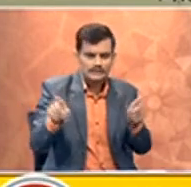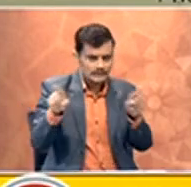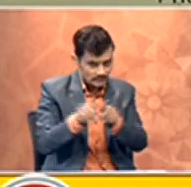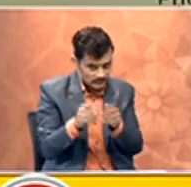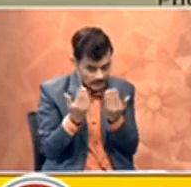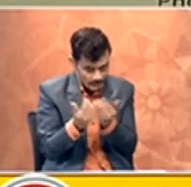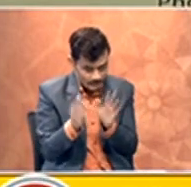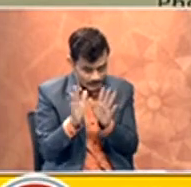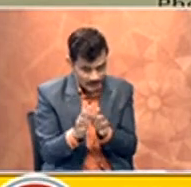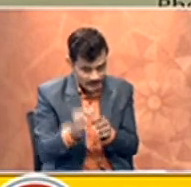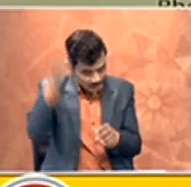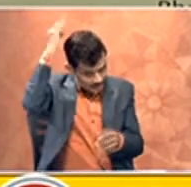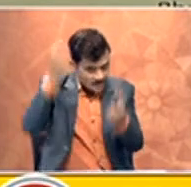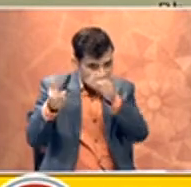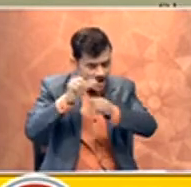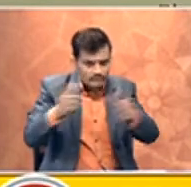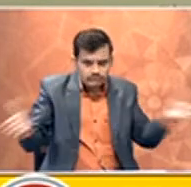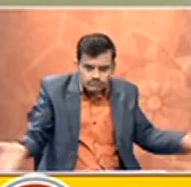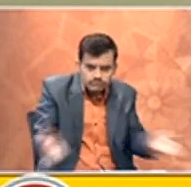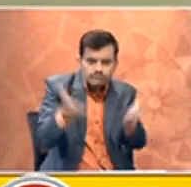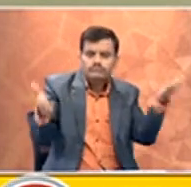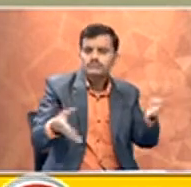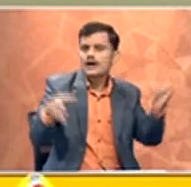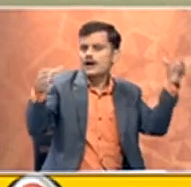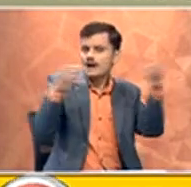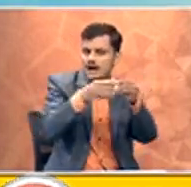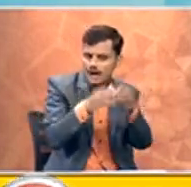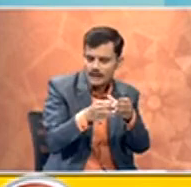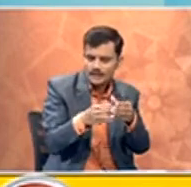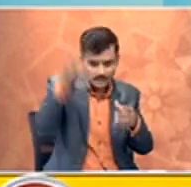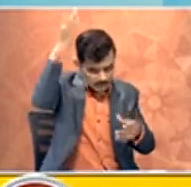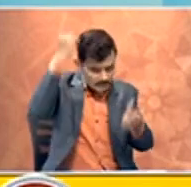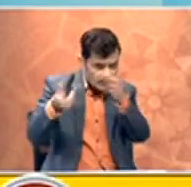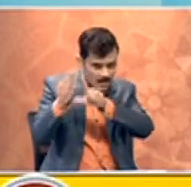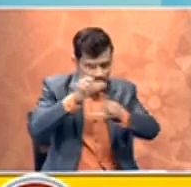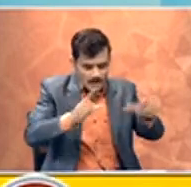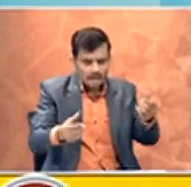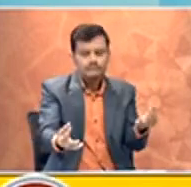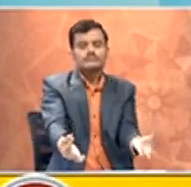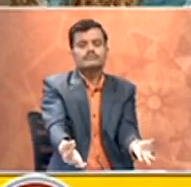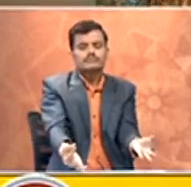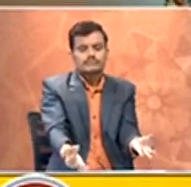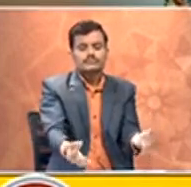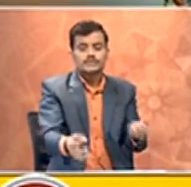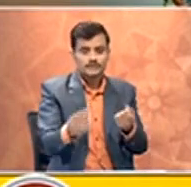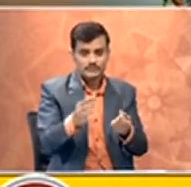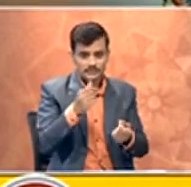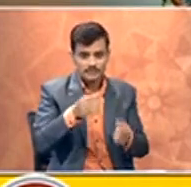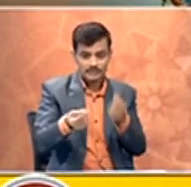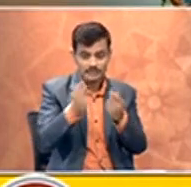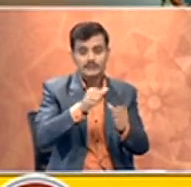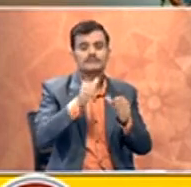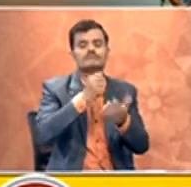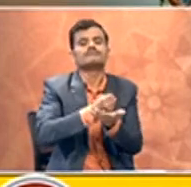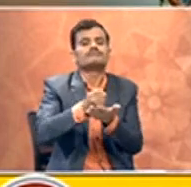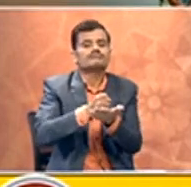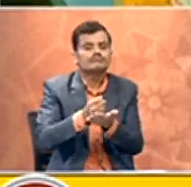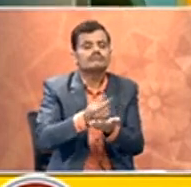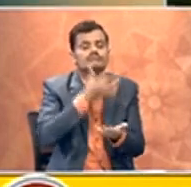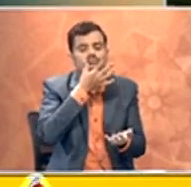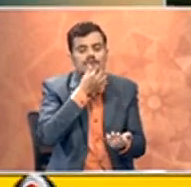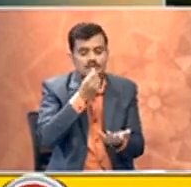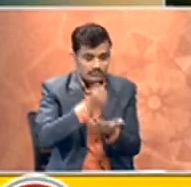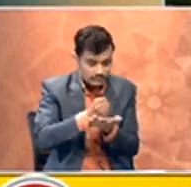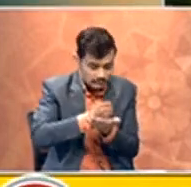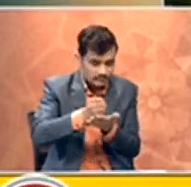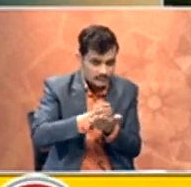कि संस्कृत प्रमोशन फाउंडेशन, संस्कृत फॉर योग, संस्कृत फॉर आयुर्वेद और संस्कृत